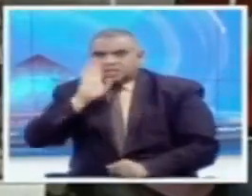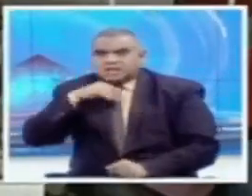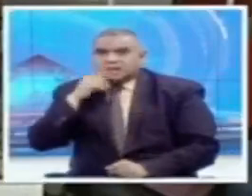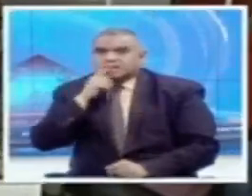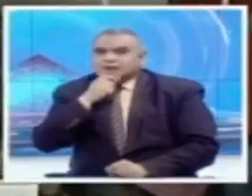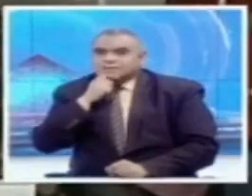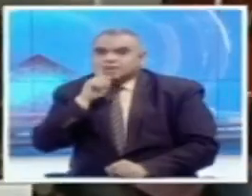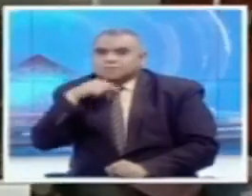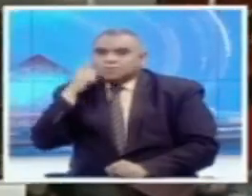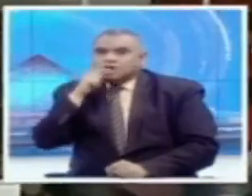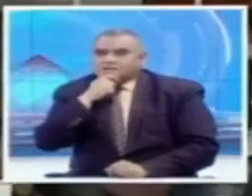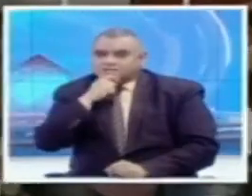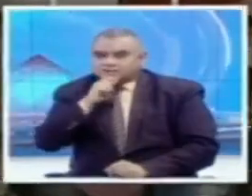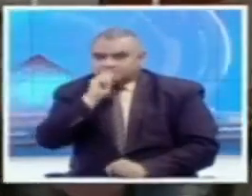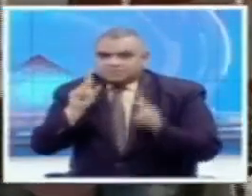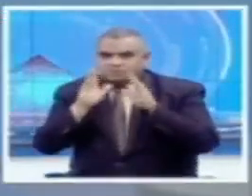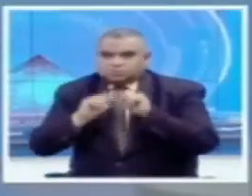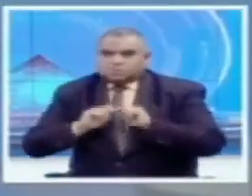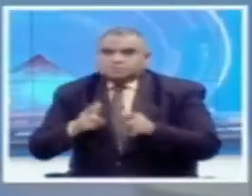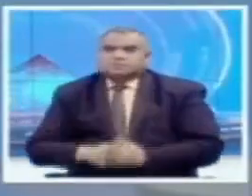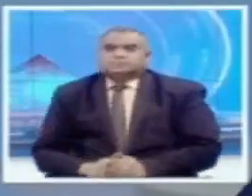موافي، التلفزيون المصري.